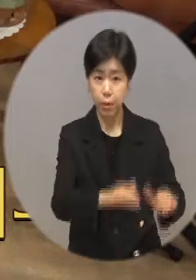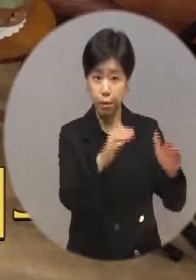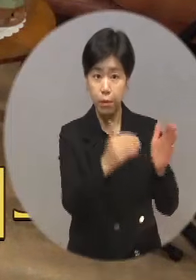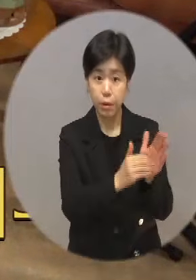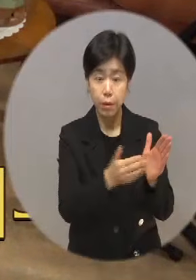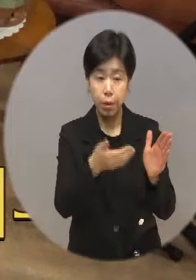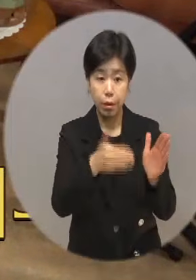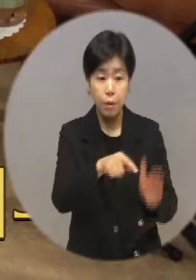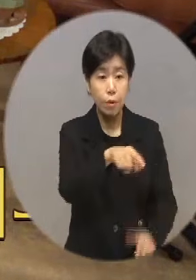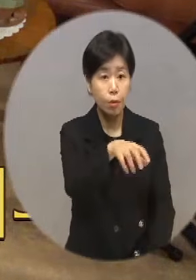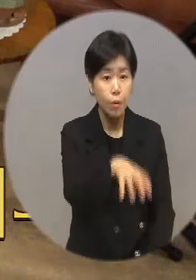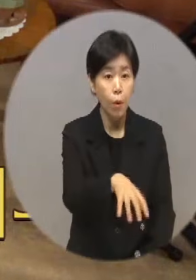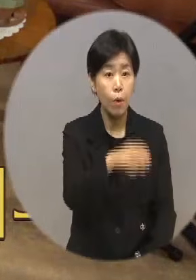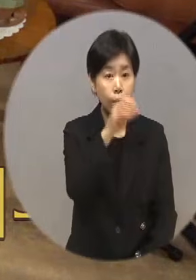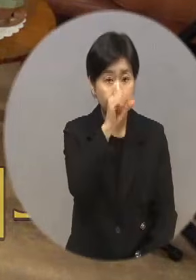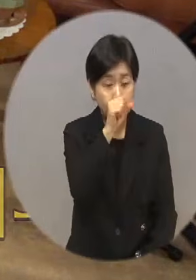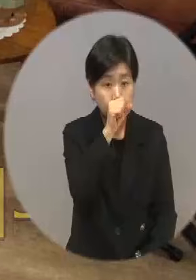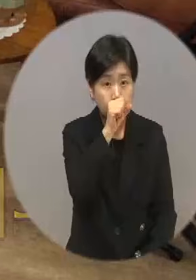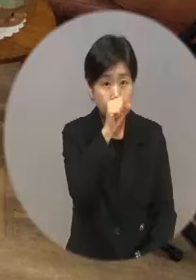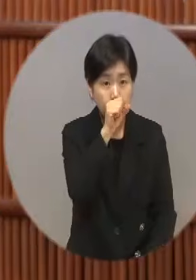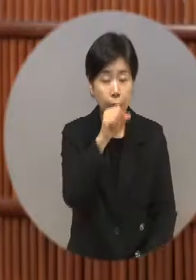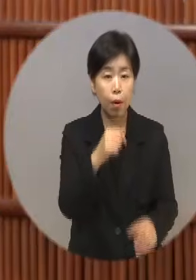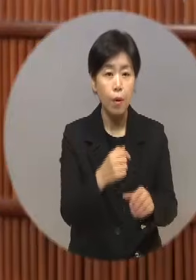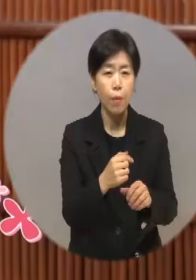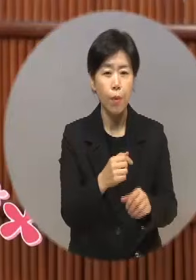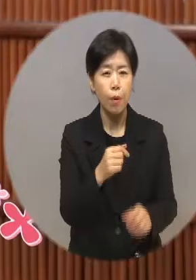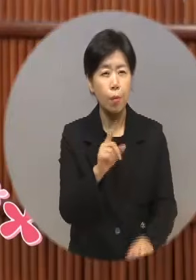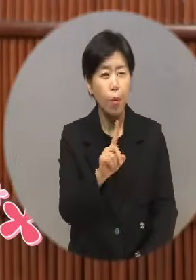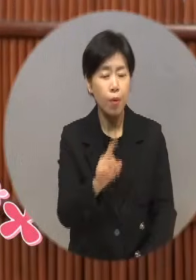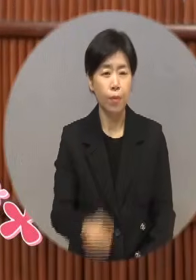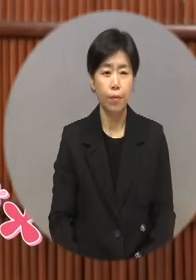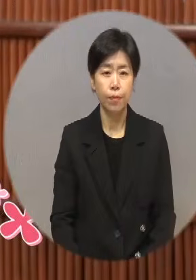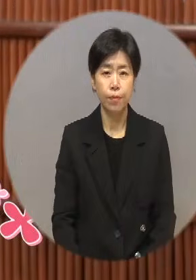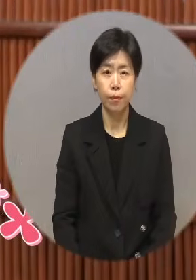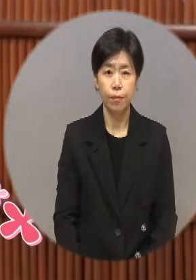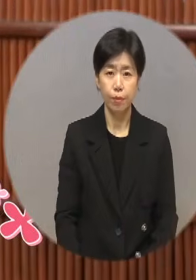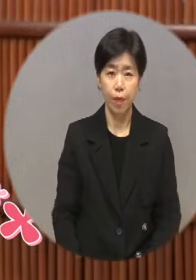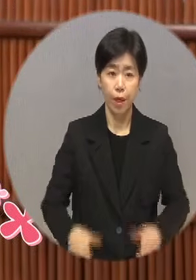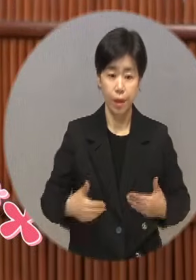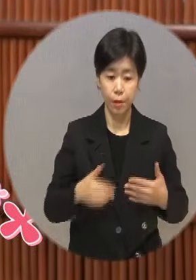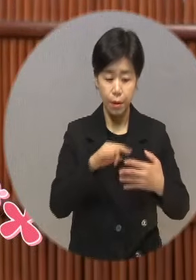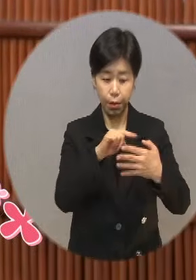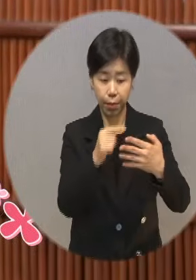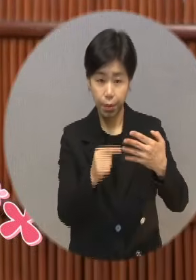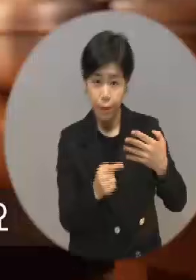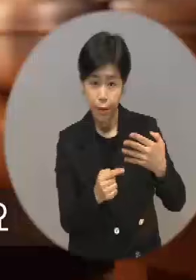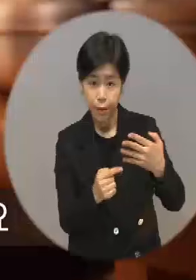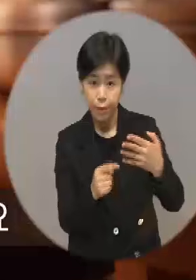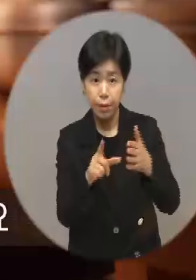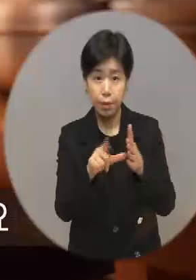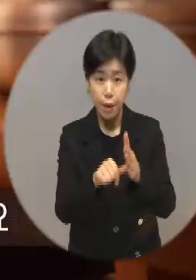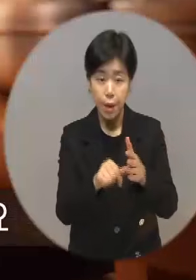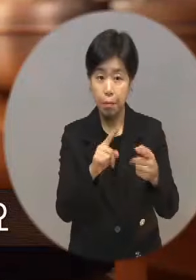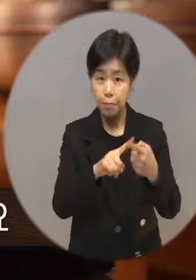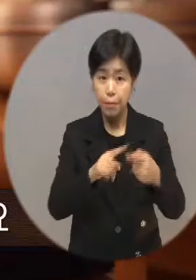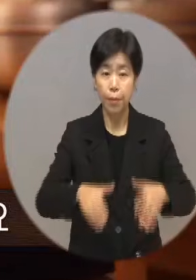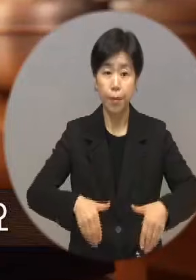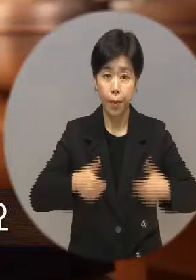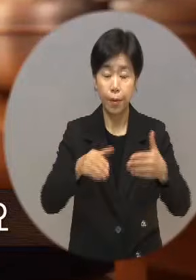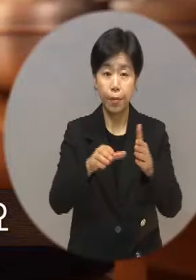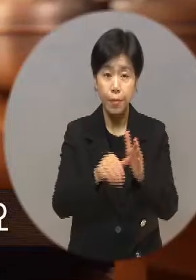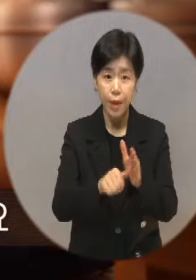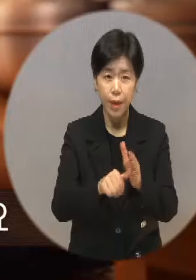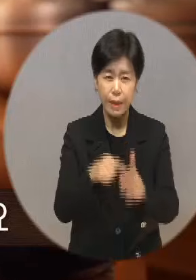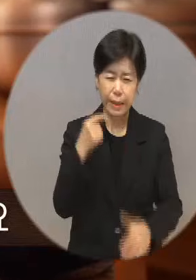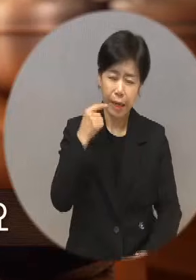좋아하는 지역의 음식 이런 게 있으시면 한번. 네네. 이제 봄, 여름, 가을, 겨울로 조금 친다면 봄에는 이제